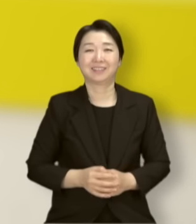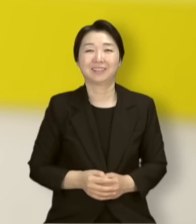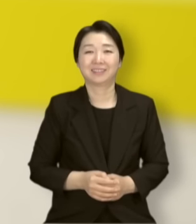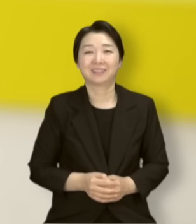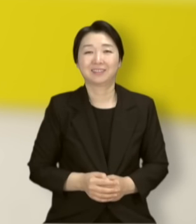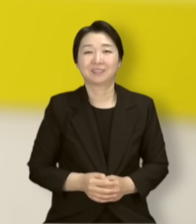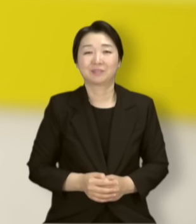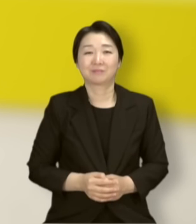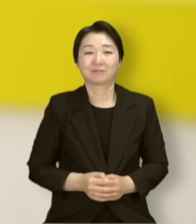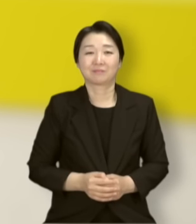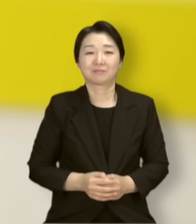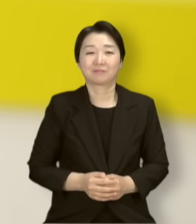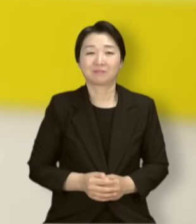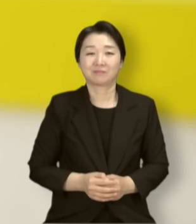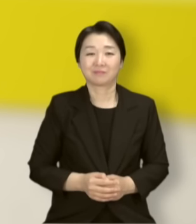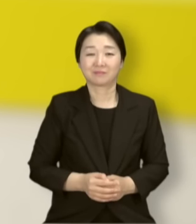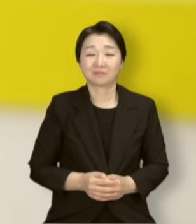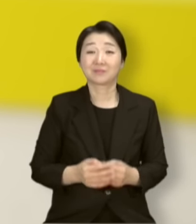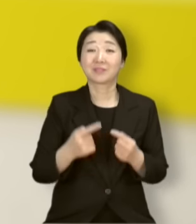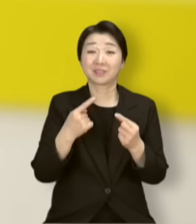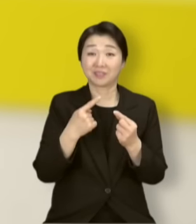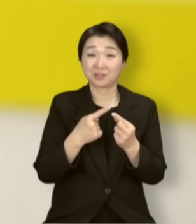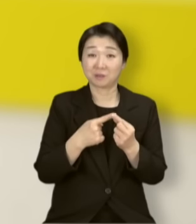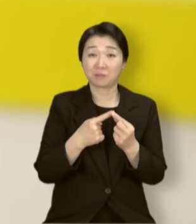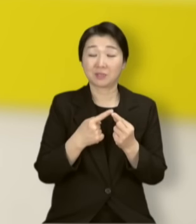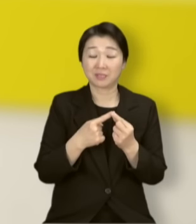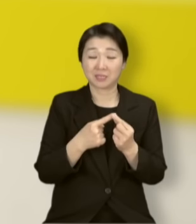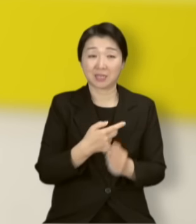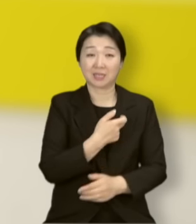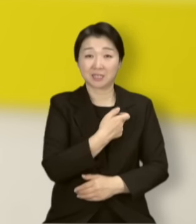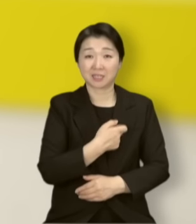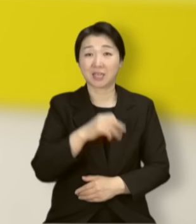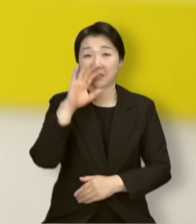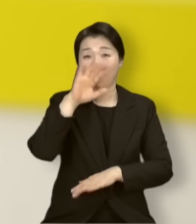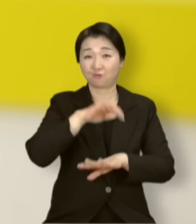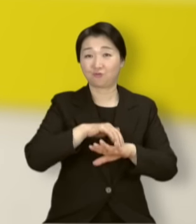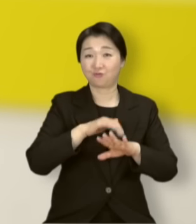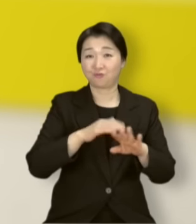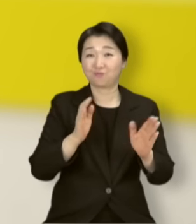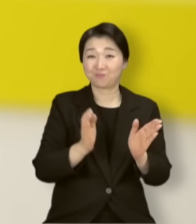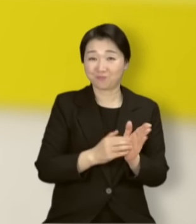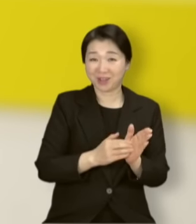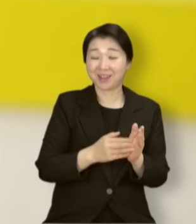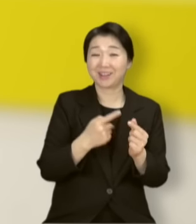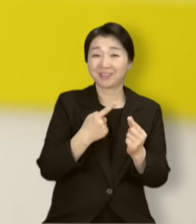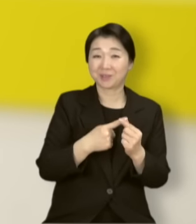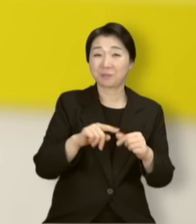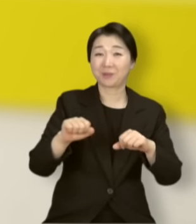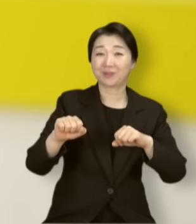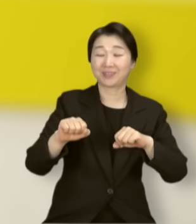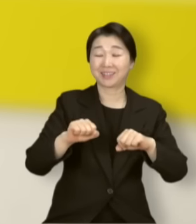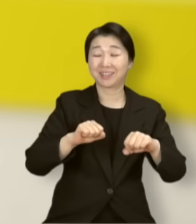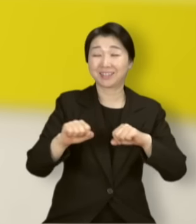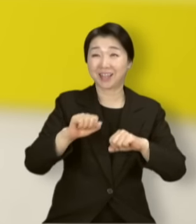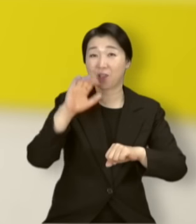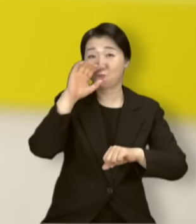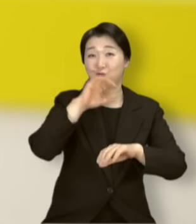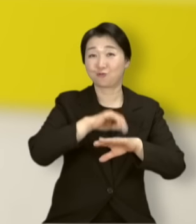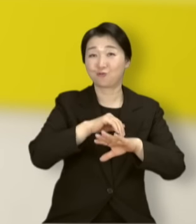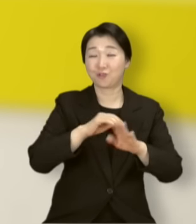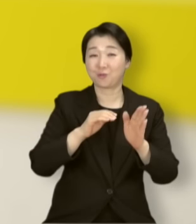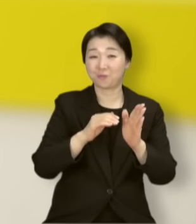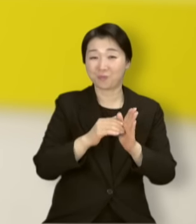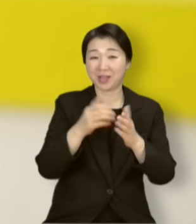그러다 보니까 저희들이 첫 번째로 제자 훈련 받고 첫 번째로 사역 훈련 받고